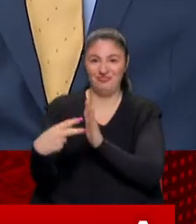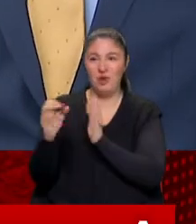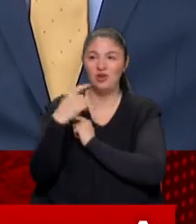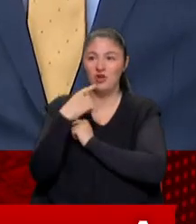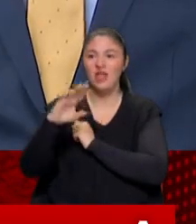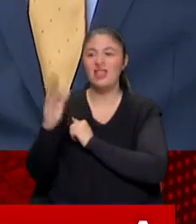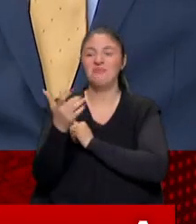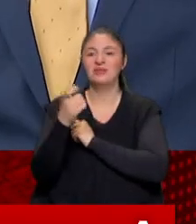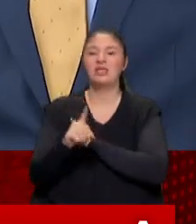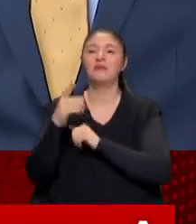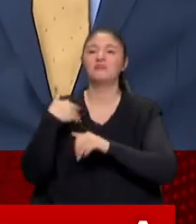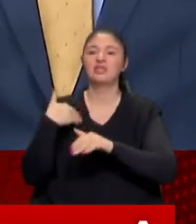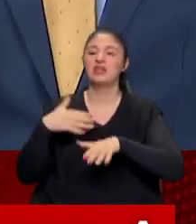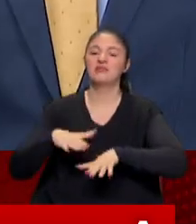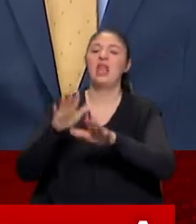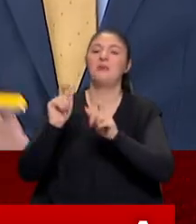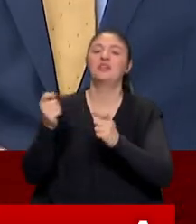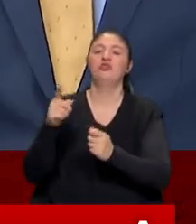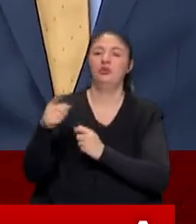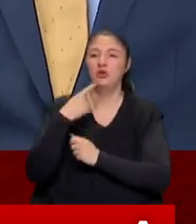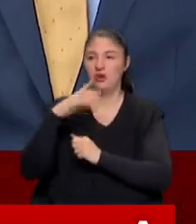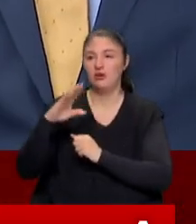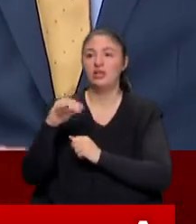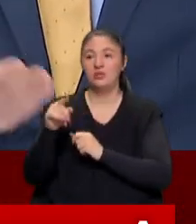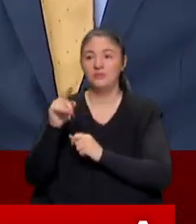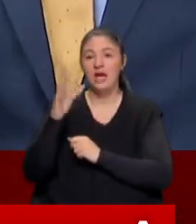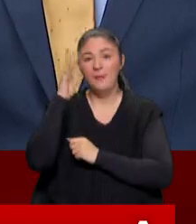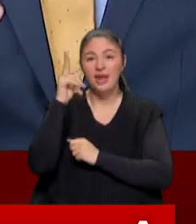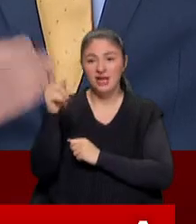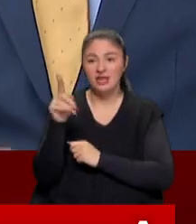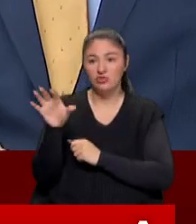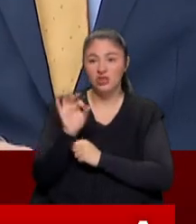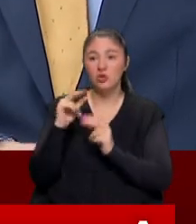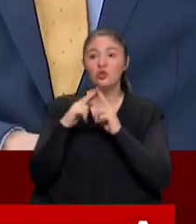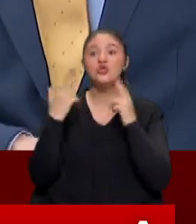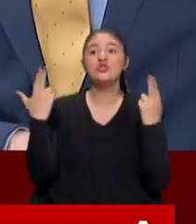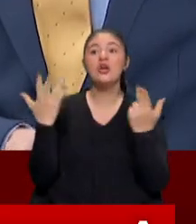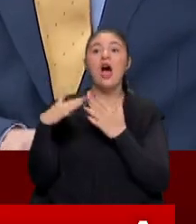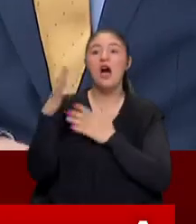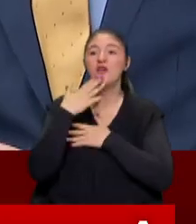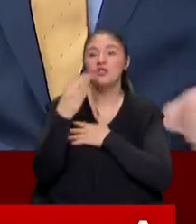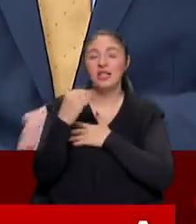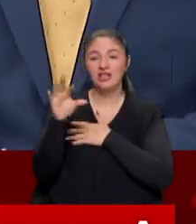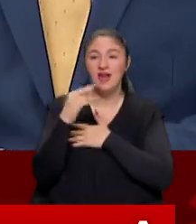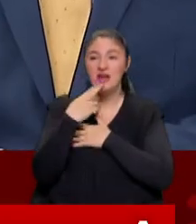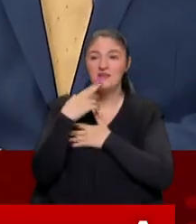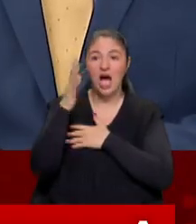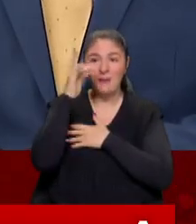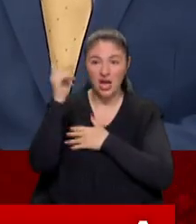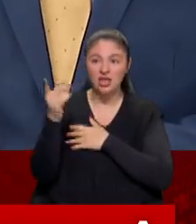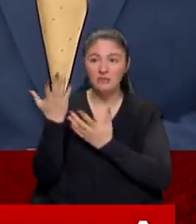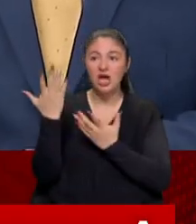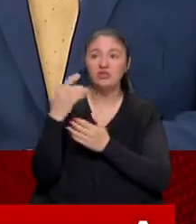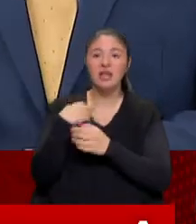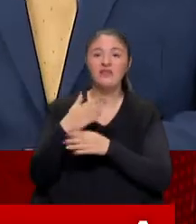kuruyor. Darbeciler provokasyon yapıyor diye. Şimdi New York'taymış Miss Universe seçilen, kainat güzeli seçilen Nikaragua güzeli.